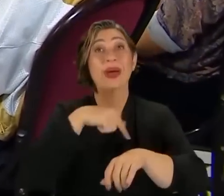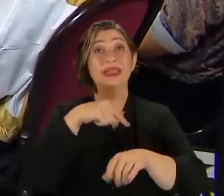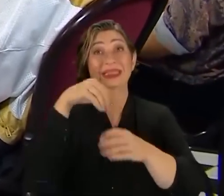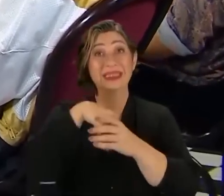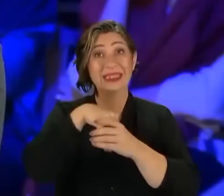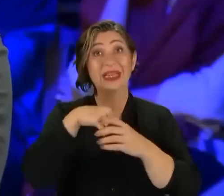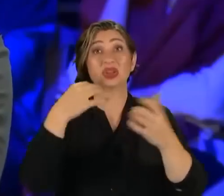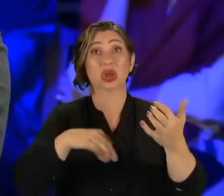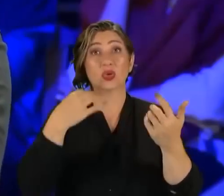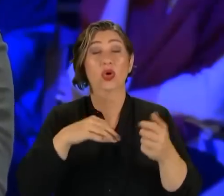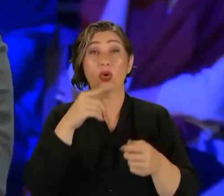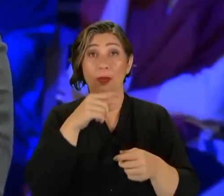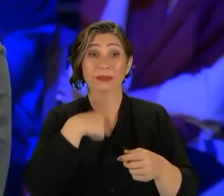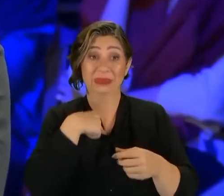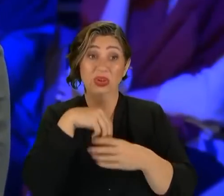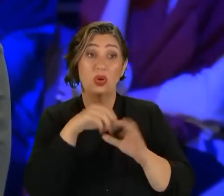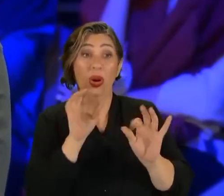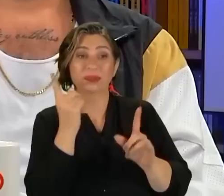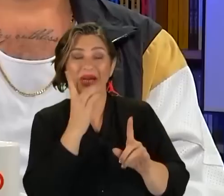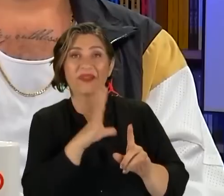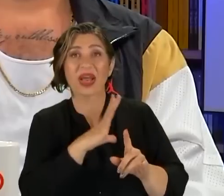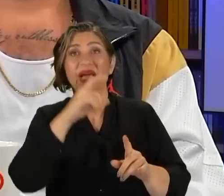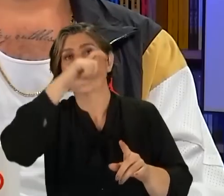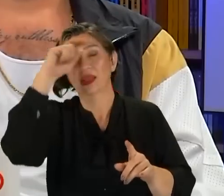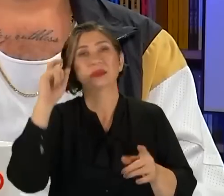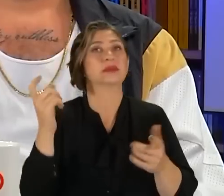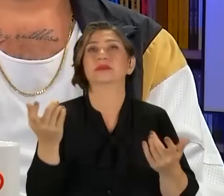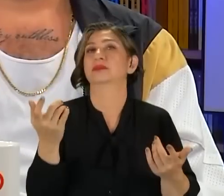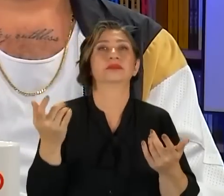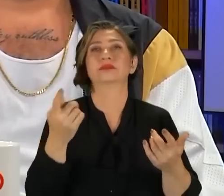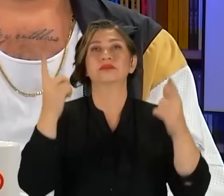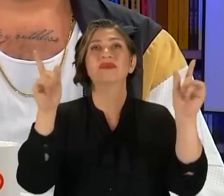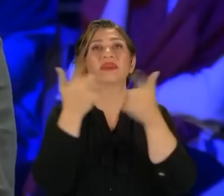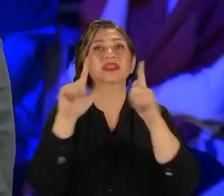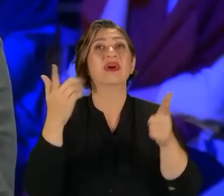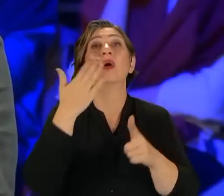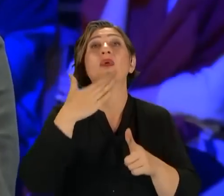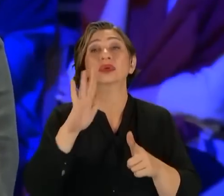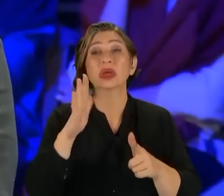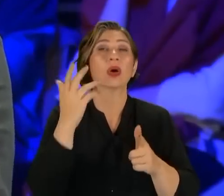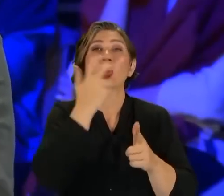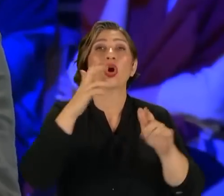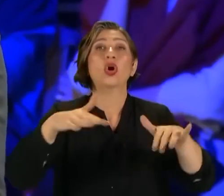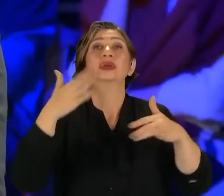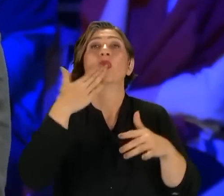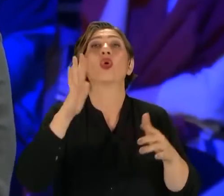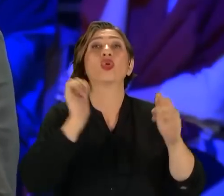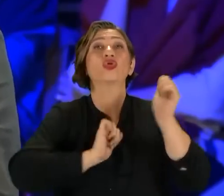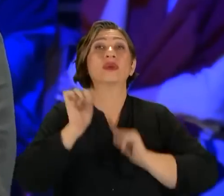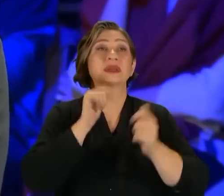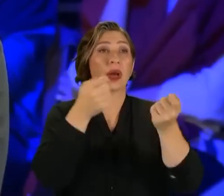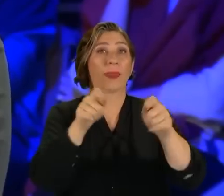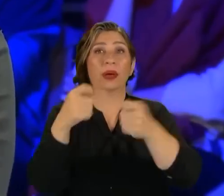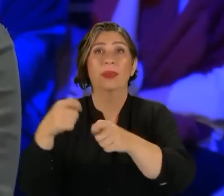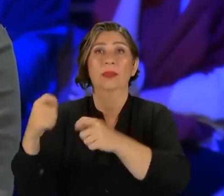içinde. Hani öyle bir durum da var bizim için mesela. Hmm. Hani yazın çalabileceğimiz festival olmazsa konser yapamıyoruz. Çünkü üniversite şehirleri